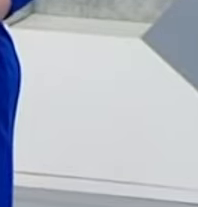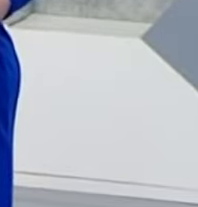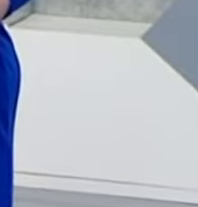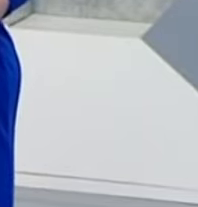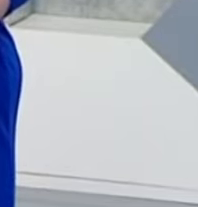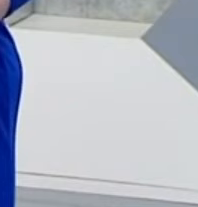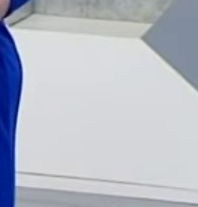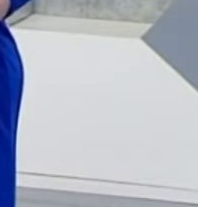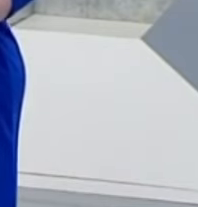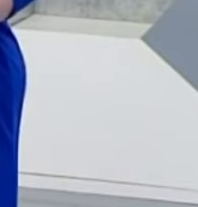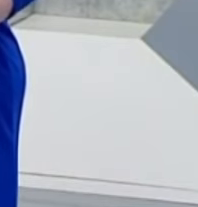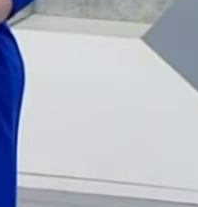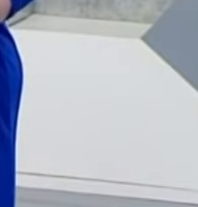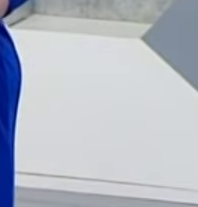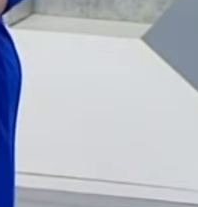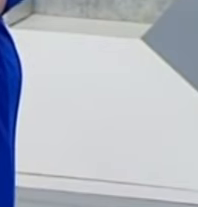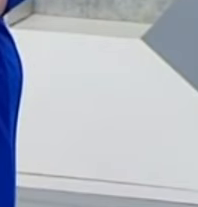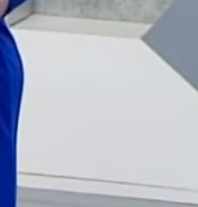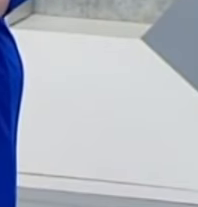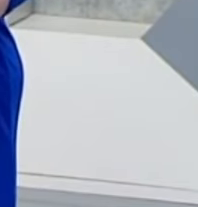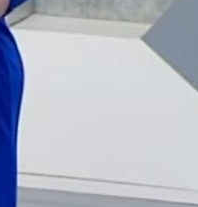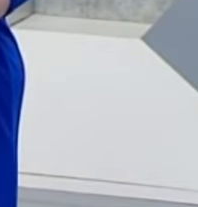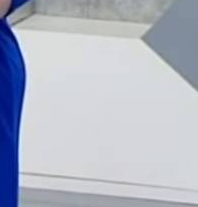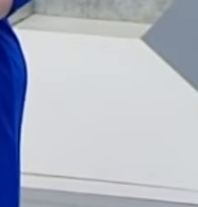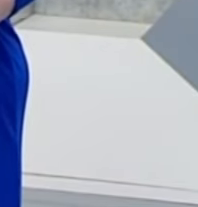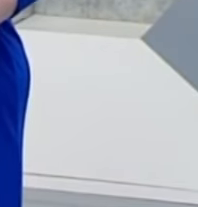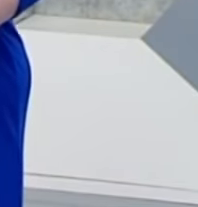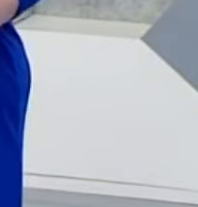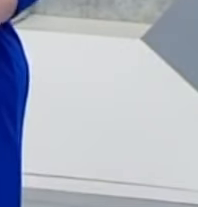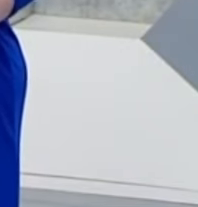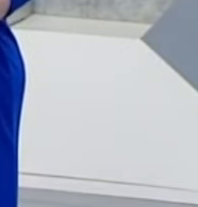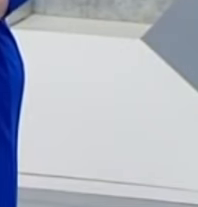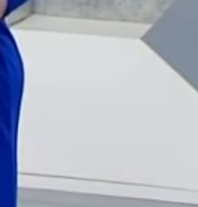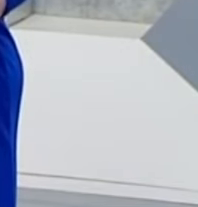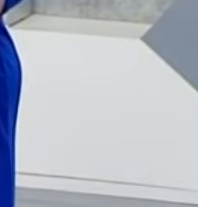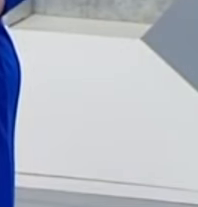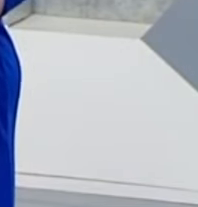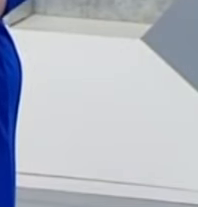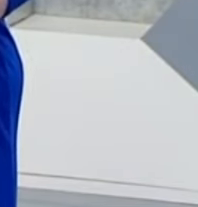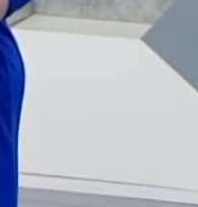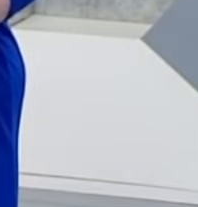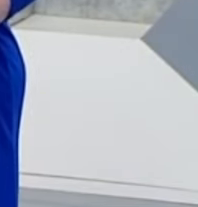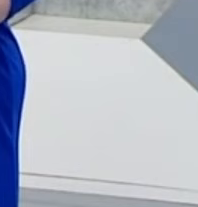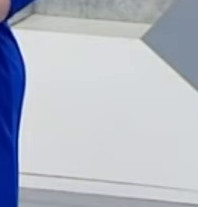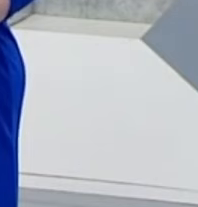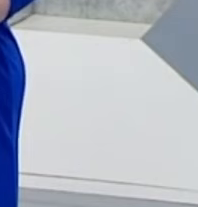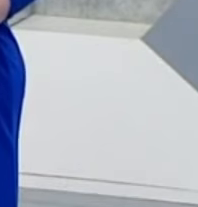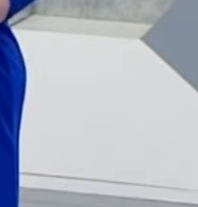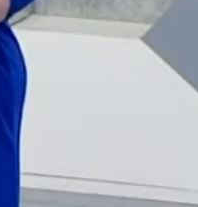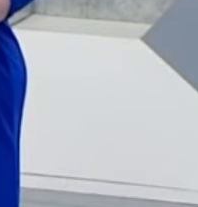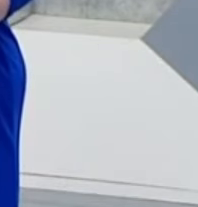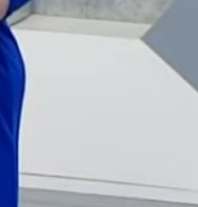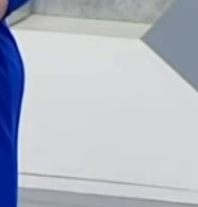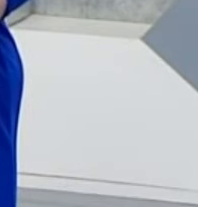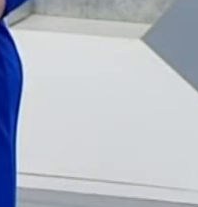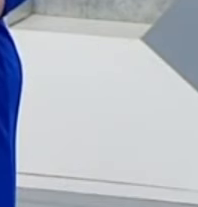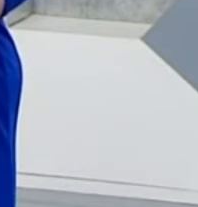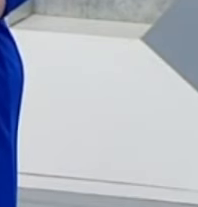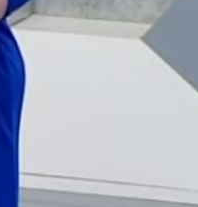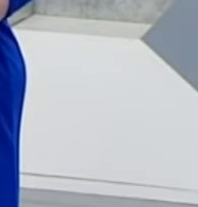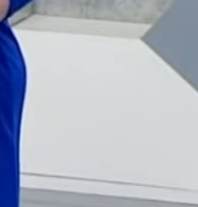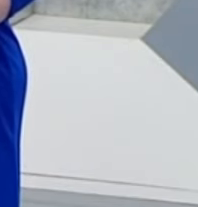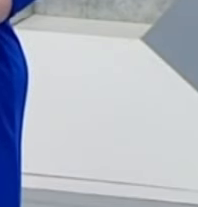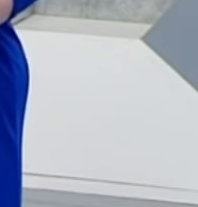Kapuso, para sa mga maiinit na balita, mag-subscribe sa GMA Integrated News sa YouTube. Sa mga kapuso naman abroad, subaybayan nyo kami sa